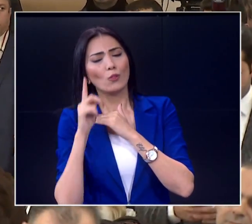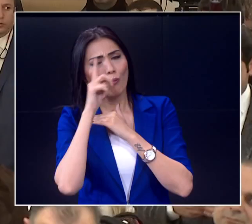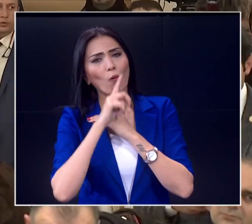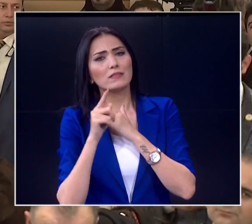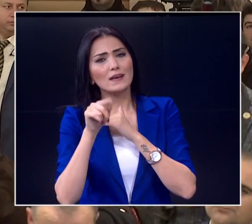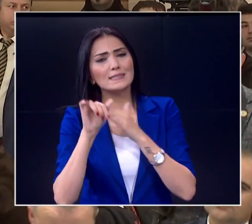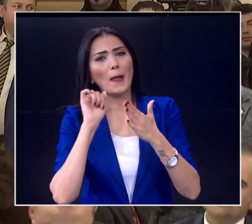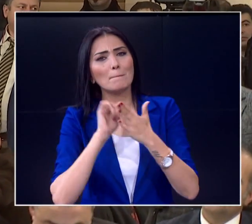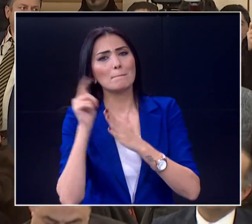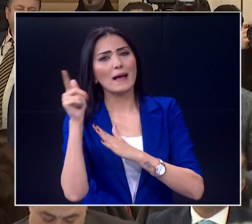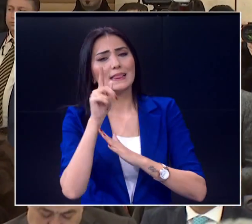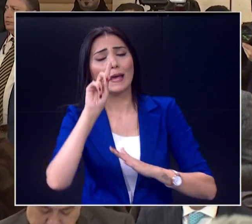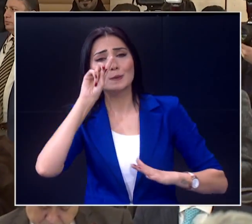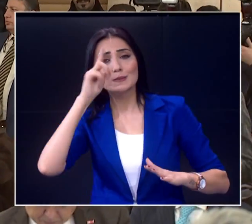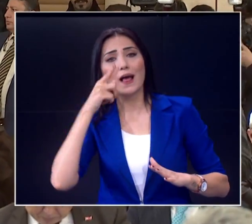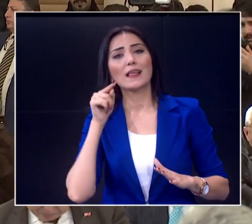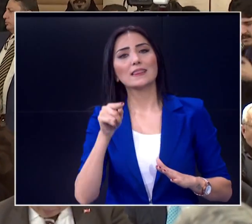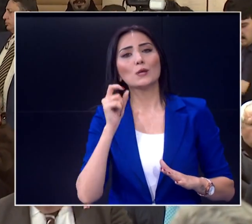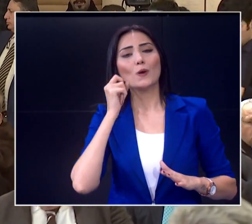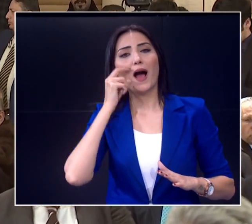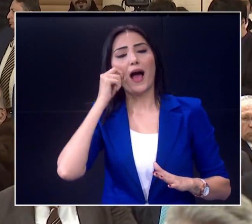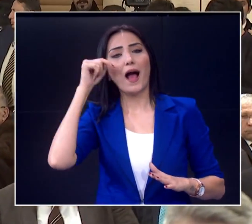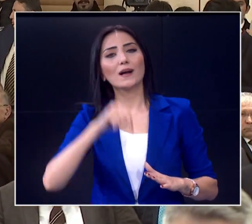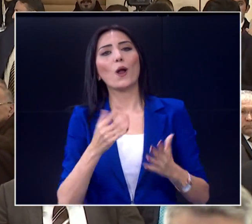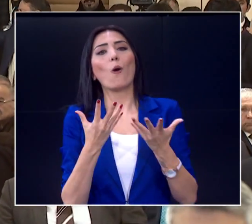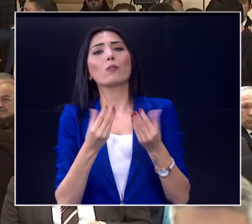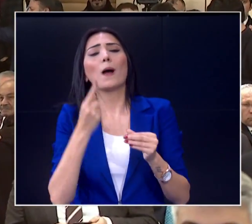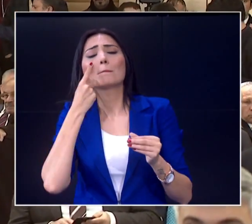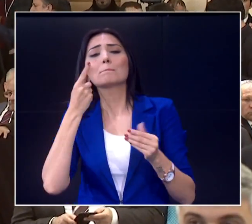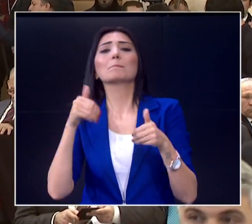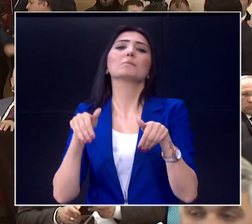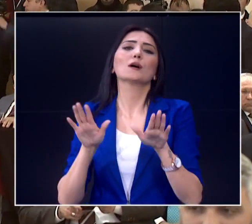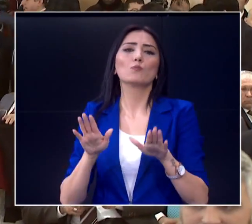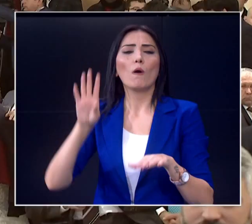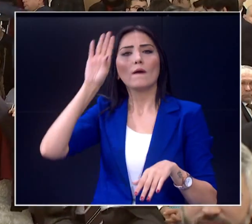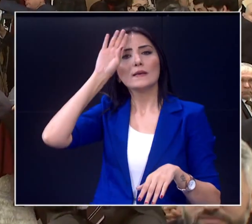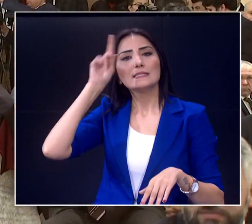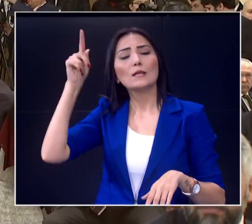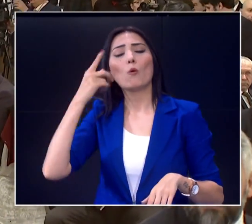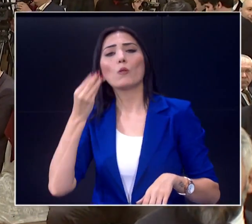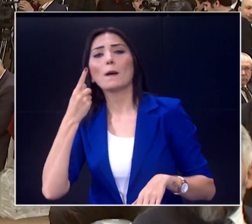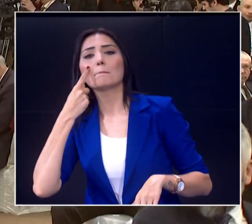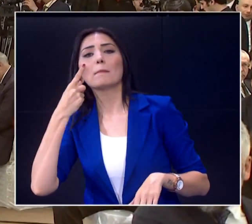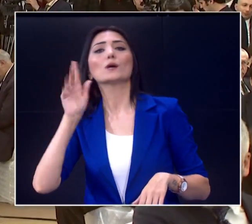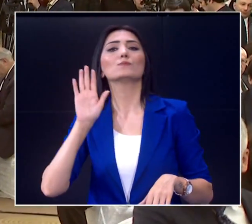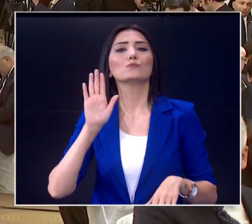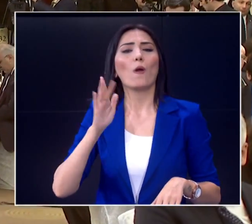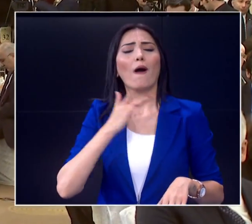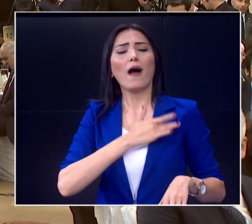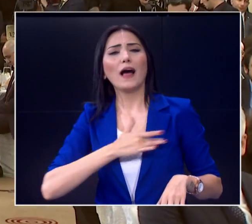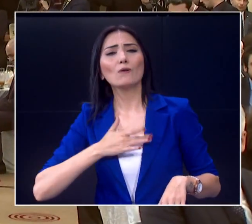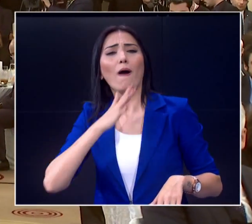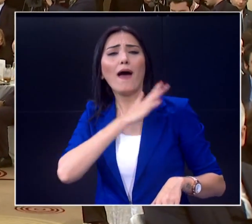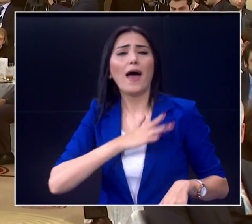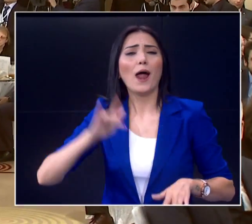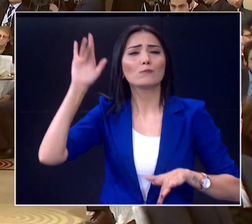Dolayısıyla medyaya sadece Ankara olarak bakmıyoruz. İstanbul olarak bakmıyoruz. Anadolu'nun